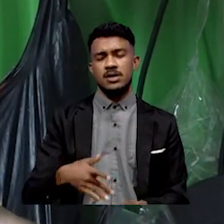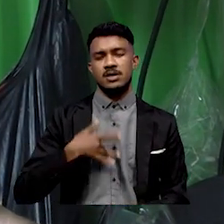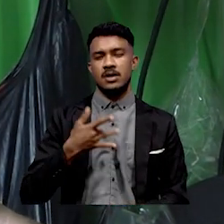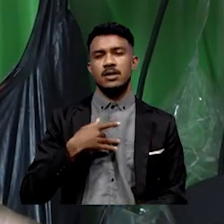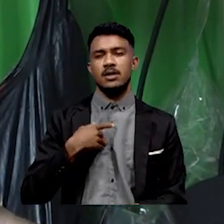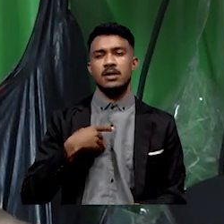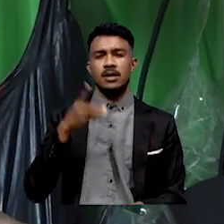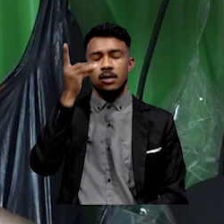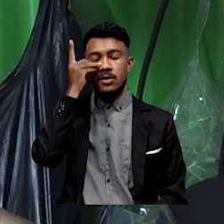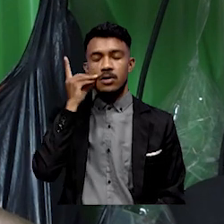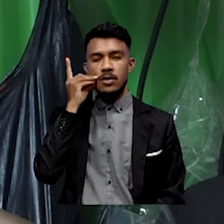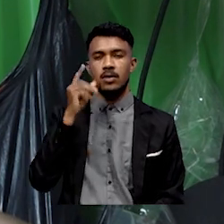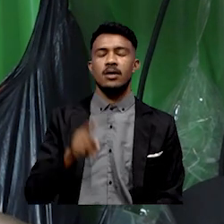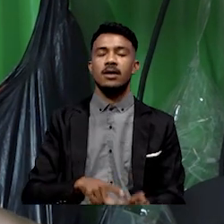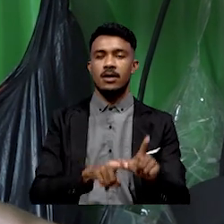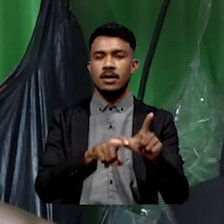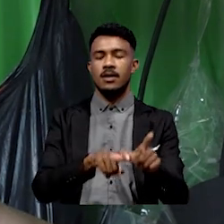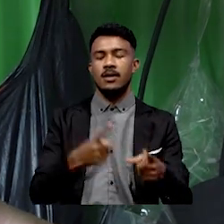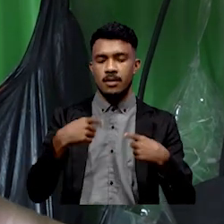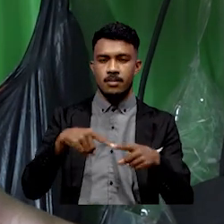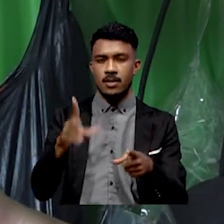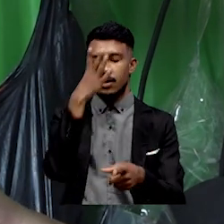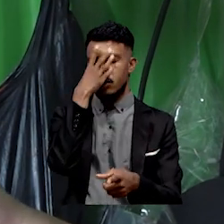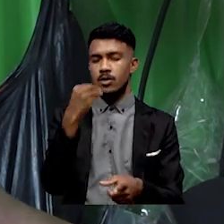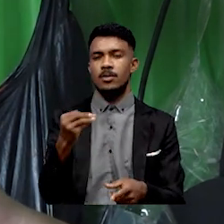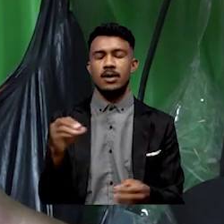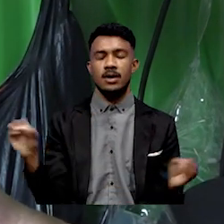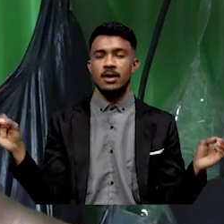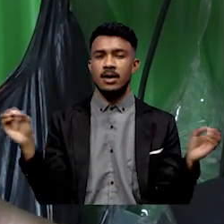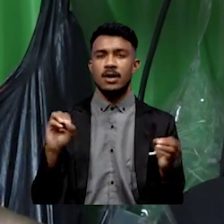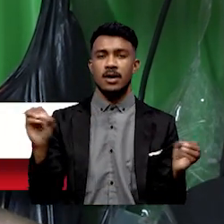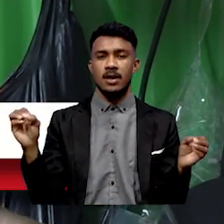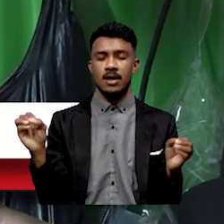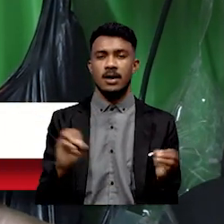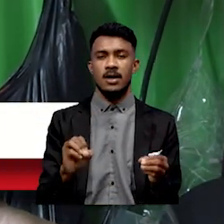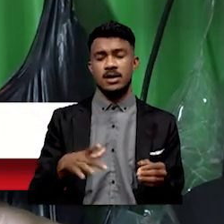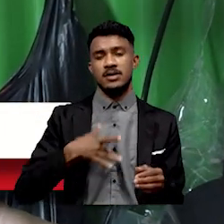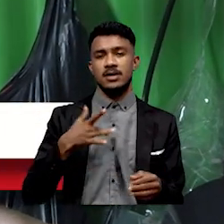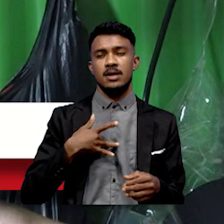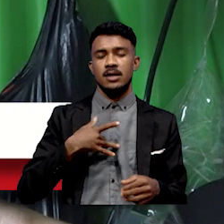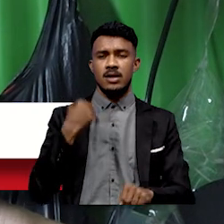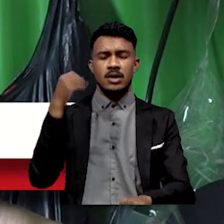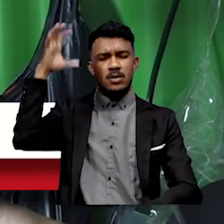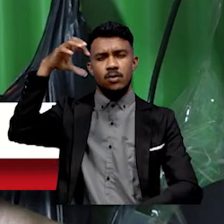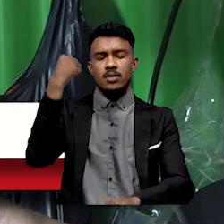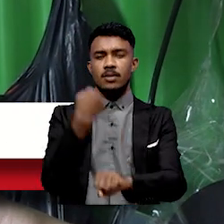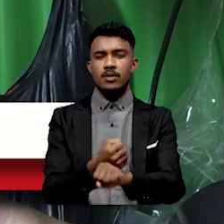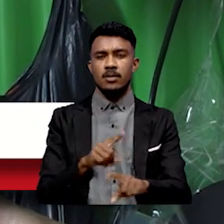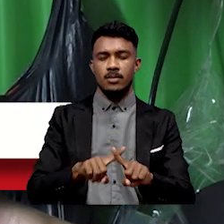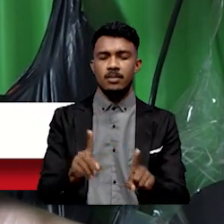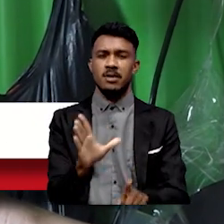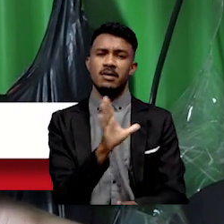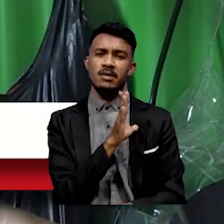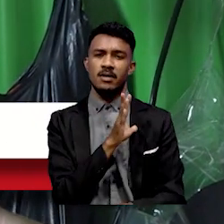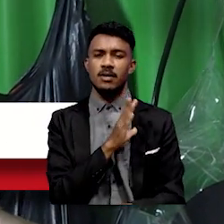mai to ba ma amma kal la sinti da udan makas ne be amas rai malen ho be tamba to batia to ba la clear has a secretary da du